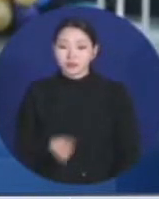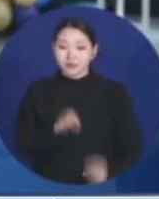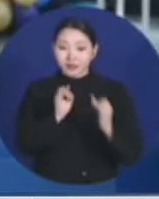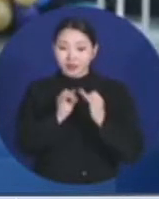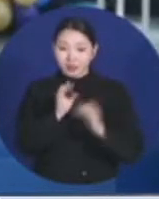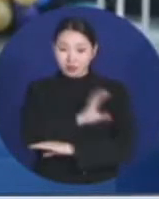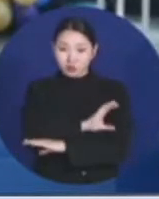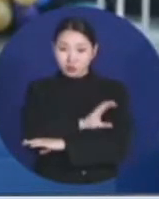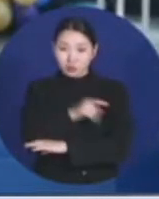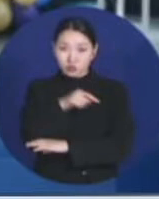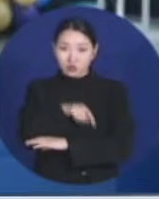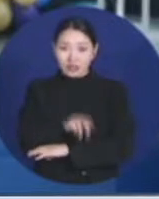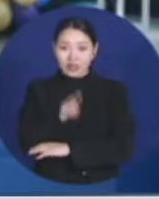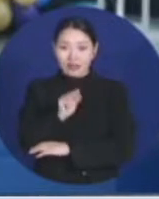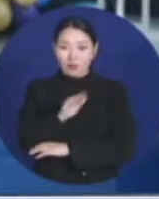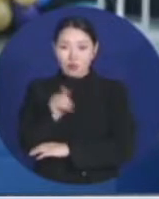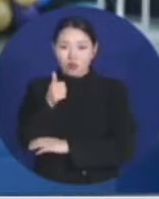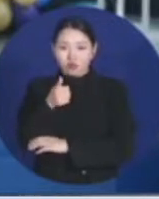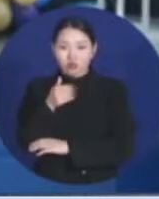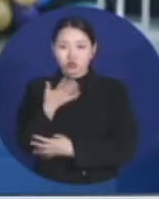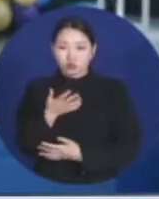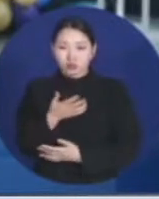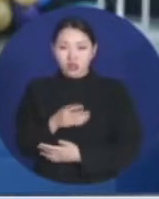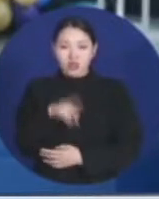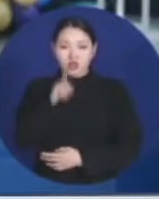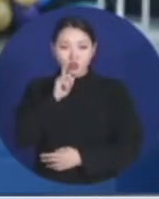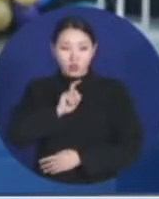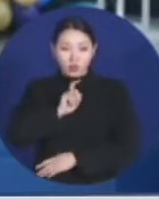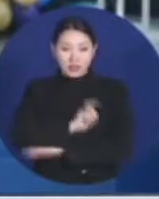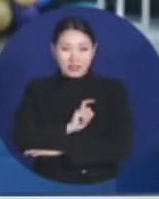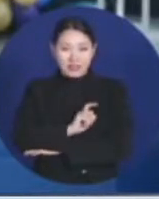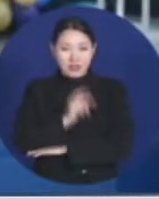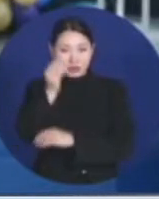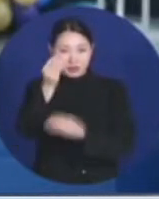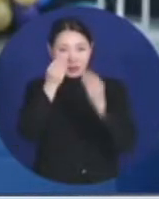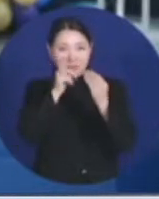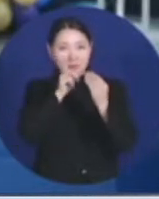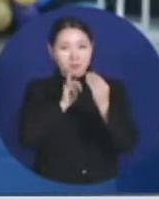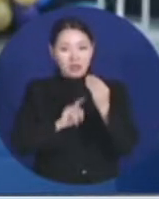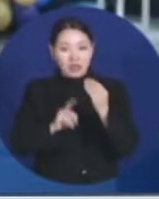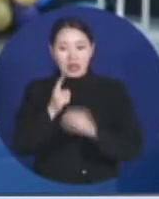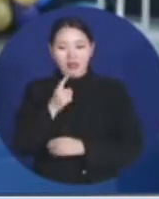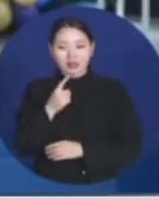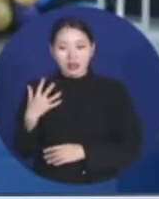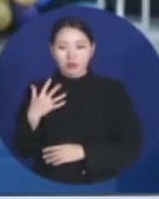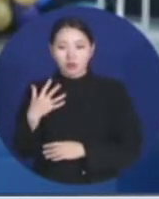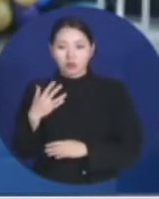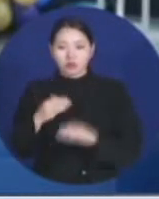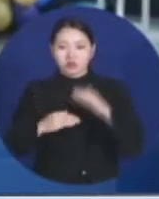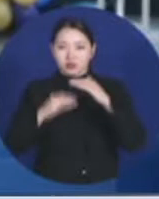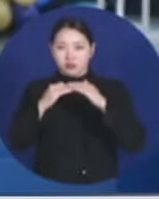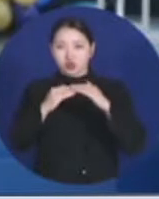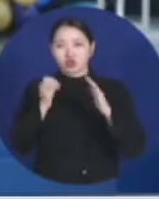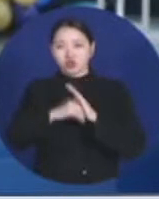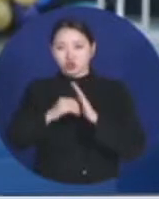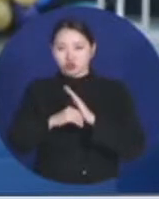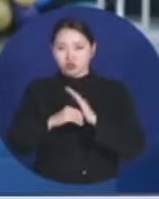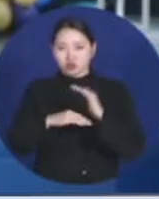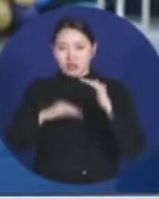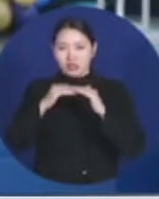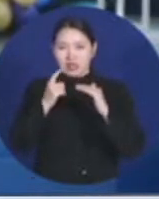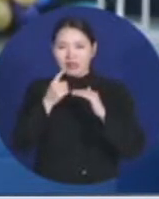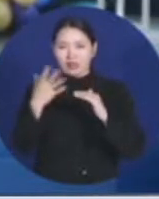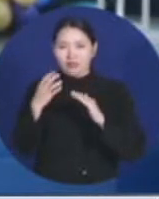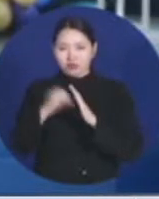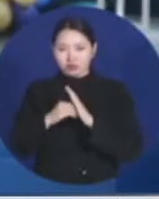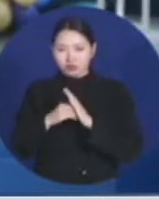сургуулийн бас нэг давуу тал нь ахлах ангийн хүүхдүүд дуртай хичээлээ залгахын тулд багадаа 15 сурагч энэ сонголтыг хийх ёстой. Гэтэл энэ нөхцөл байдал